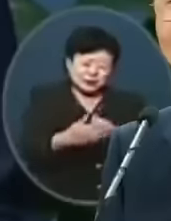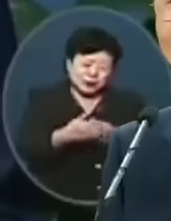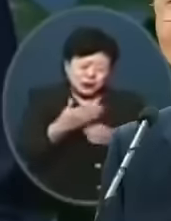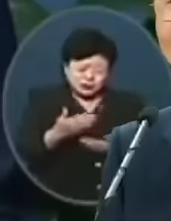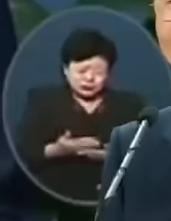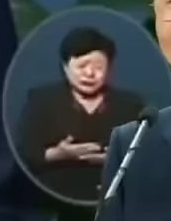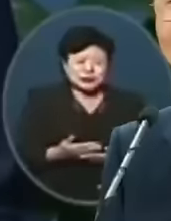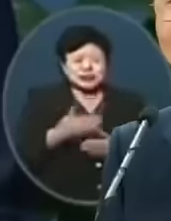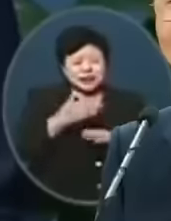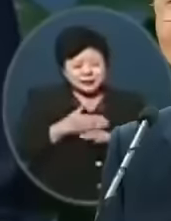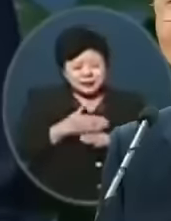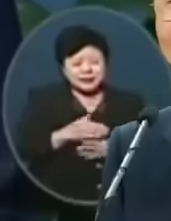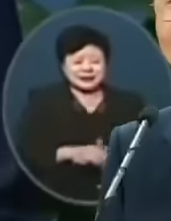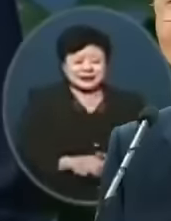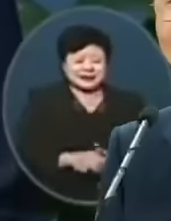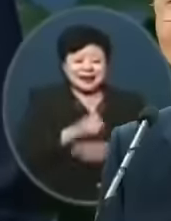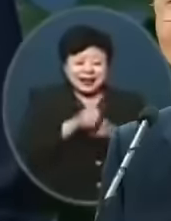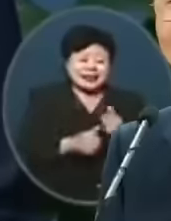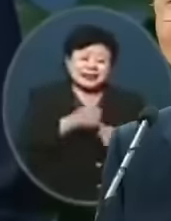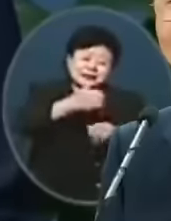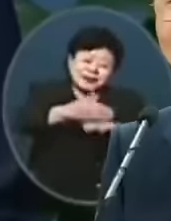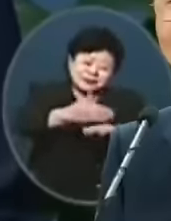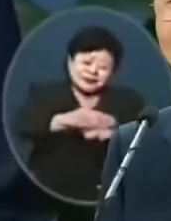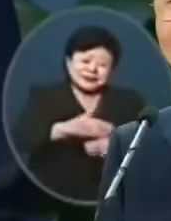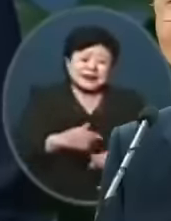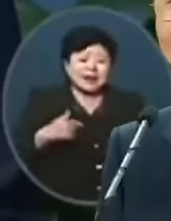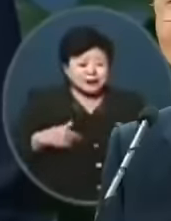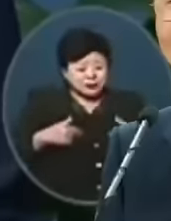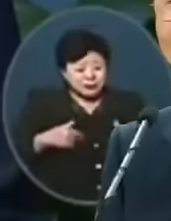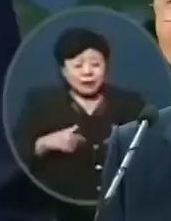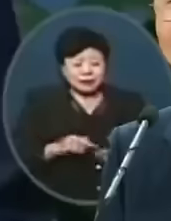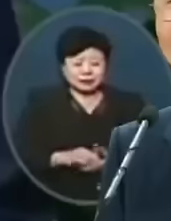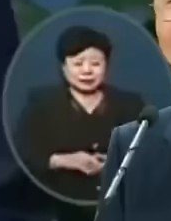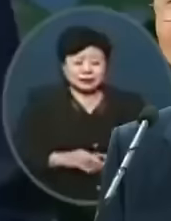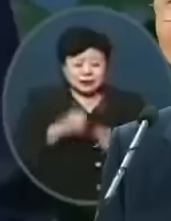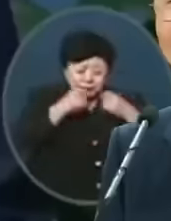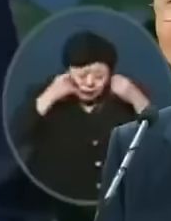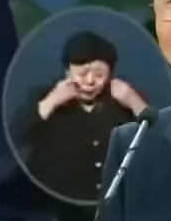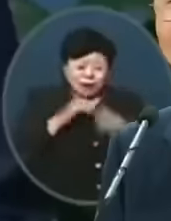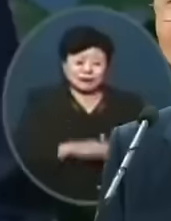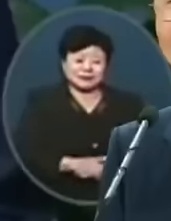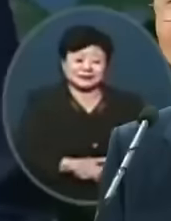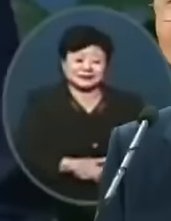도와주시니 고맙습니다. 하나님 감사합니다. 기뻐하고 즐거워하고